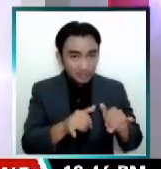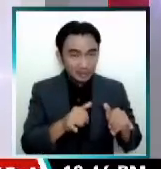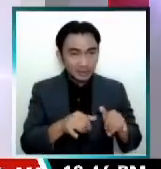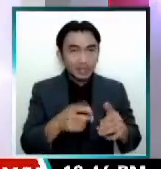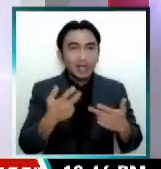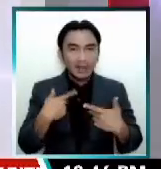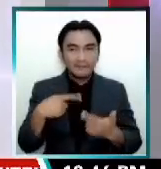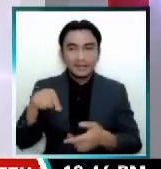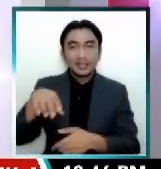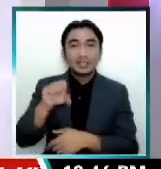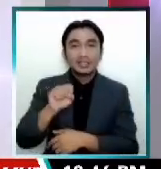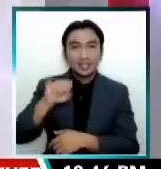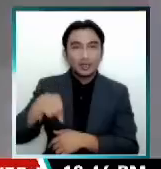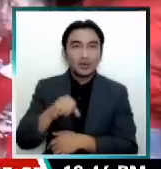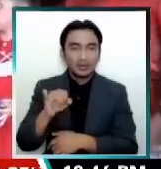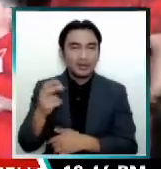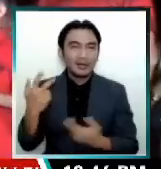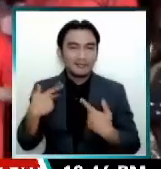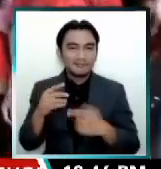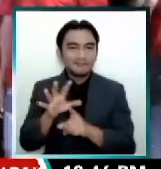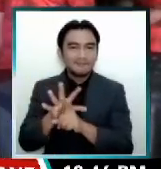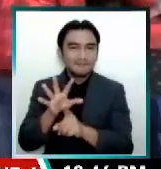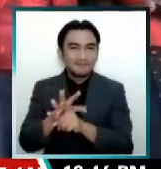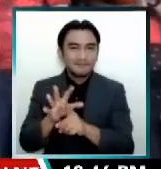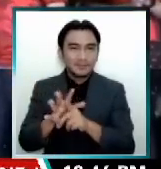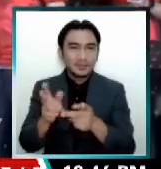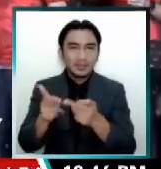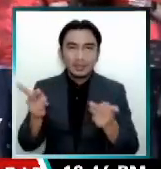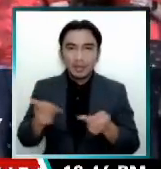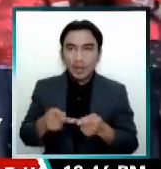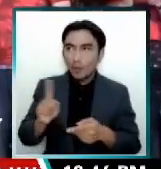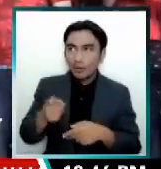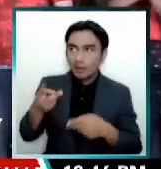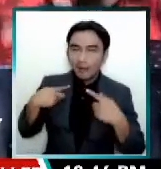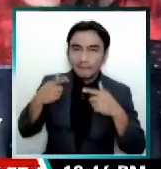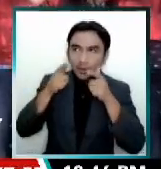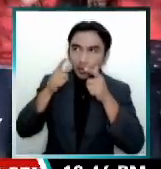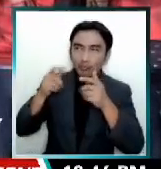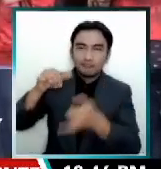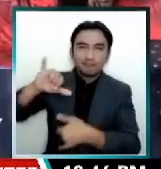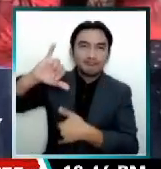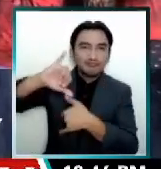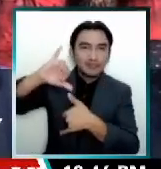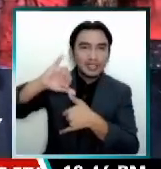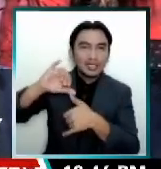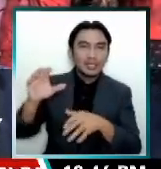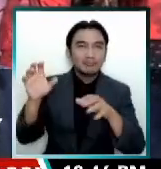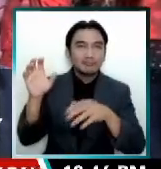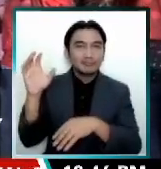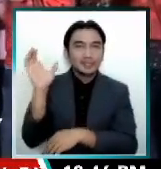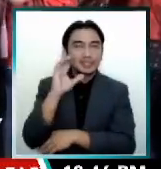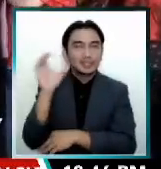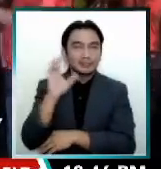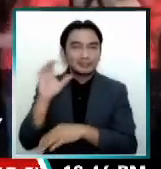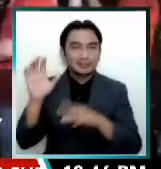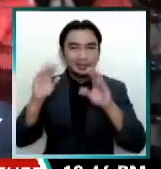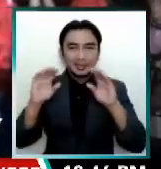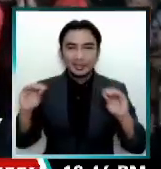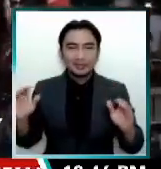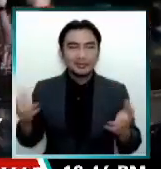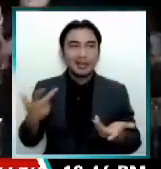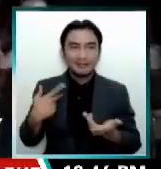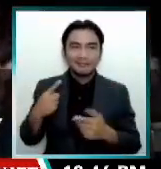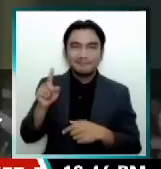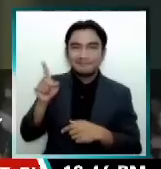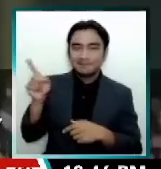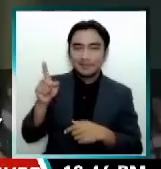Juan. 30 talampakang Christmas tree ang bida sa makasaysayang Pinaglabanan Memorial Shrine. Sa